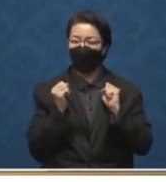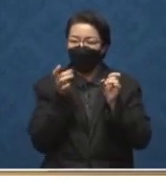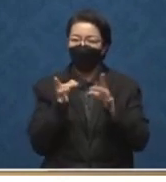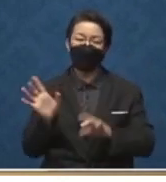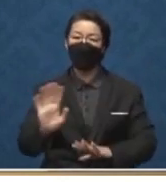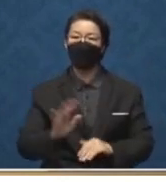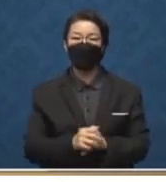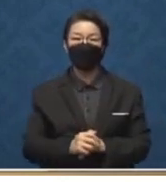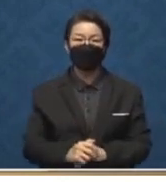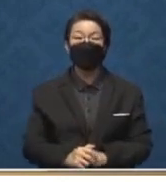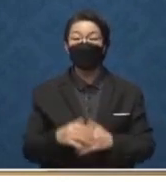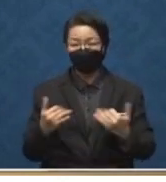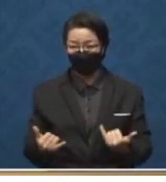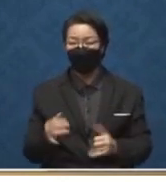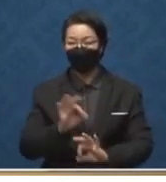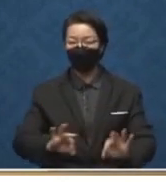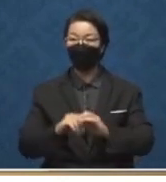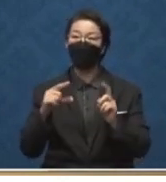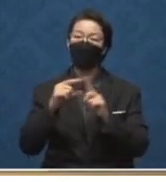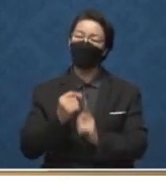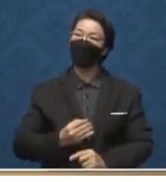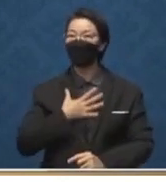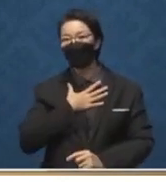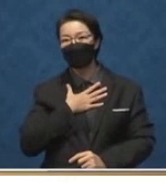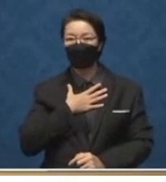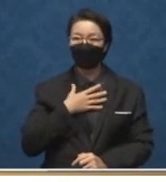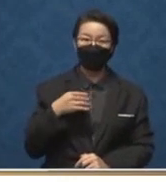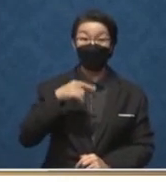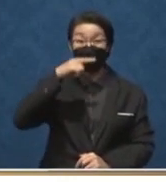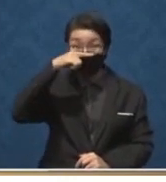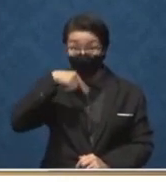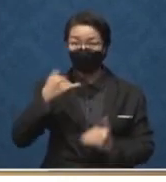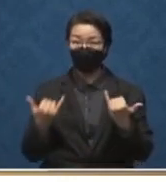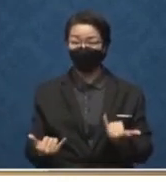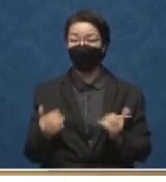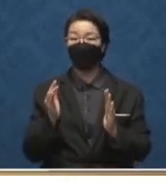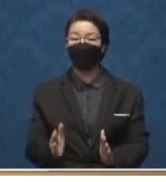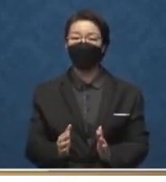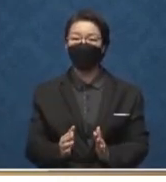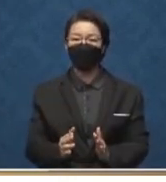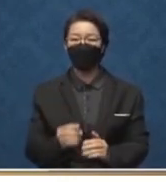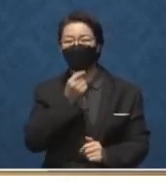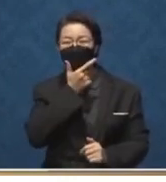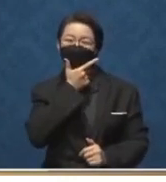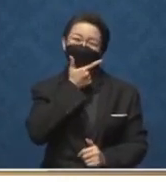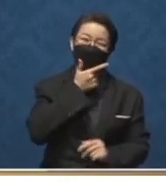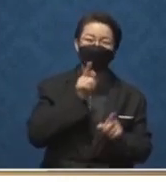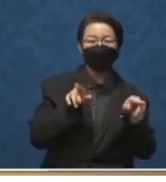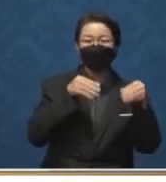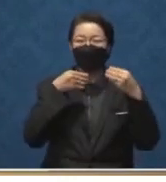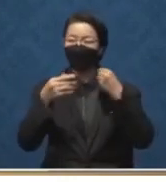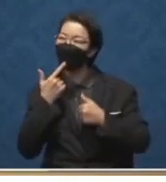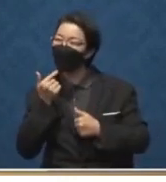สมโ of ท่คนไทยเป็คนที่ิ้มแชม ใสมีน้ใจ